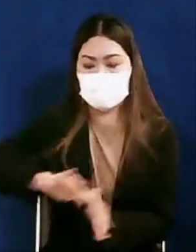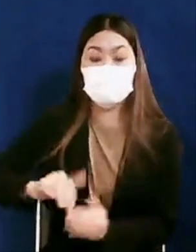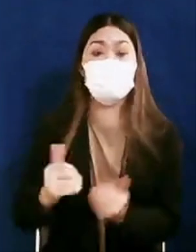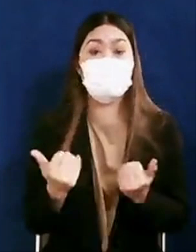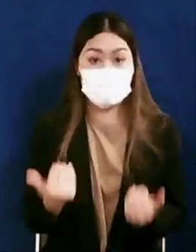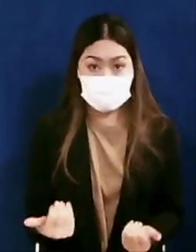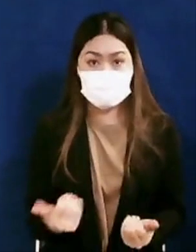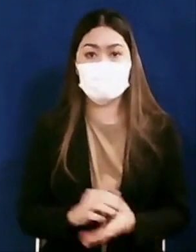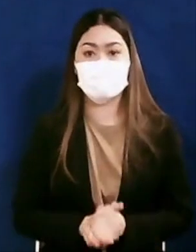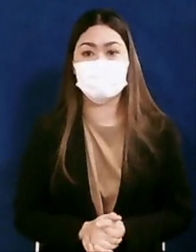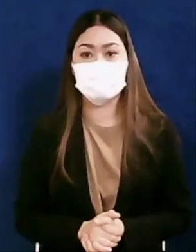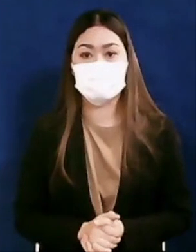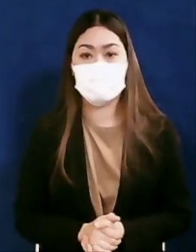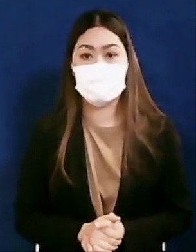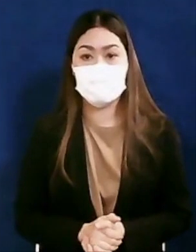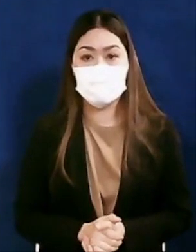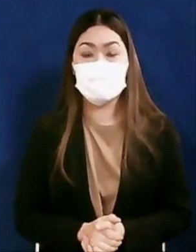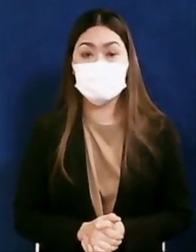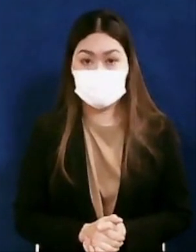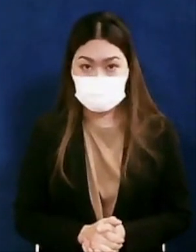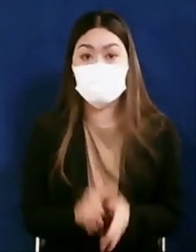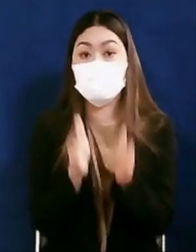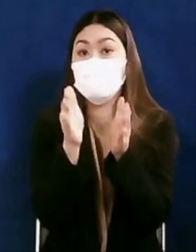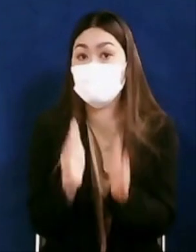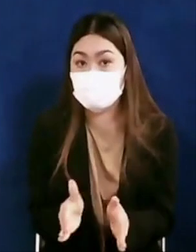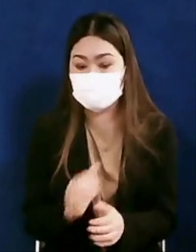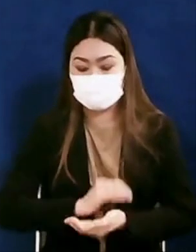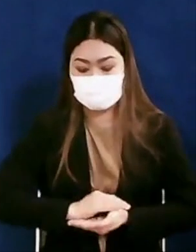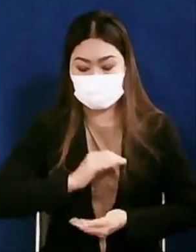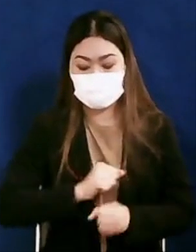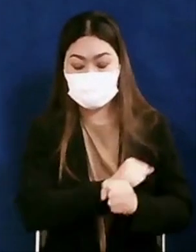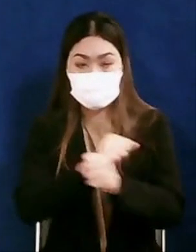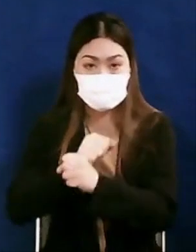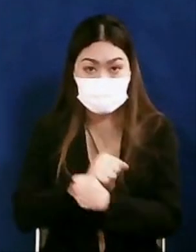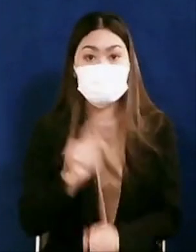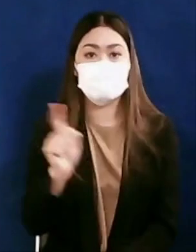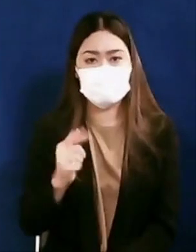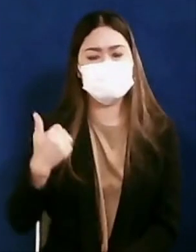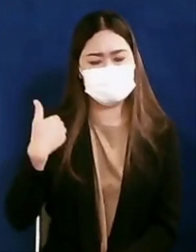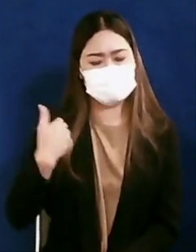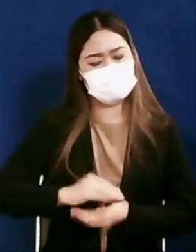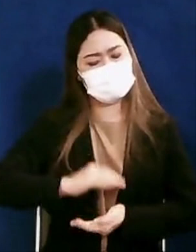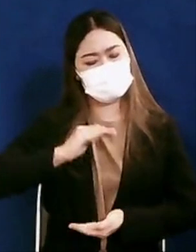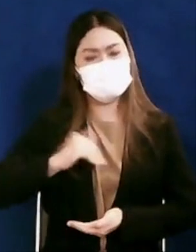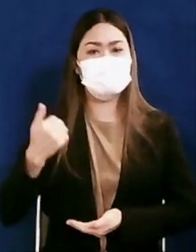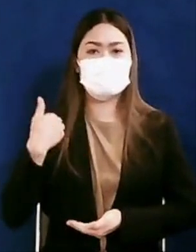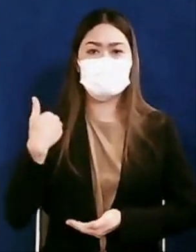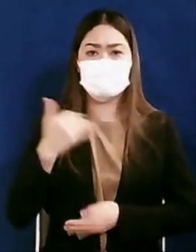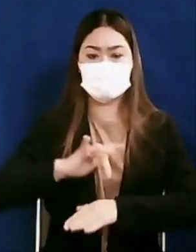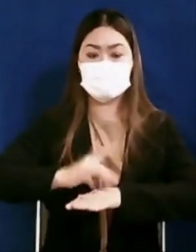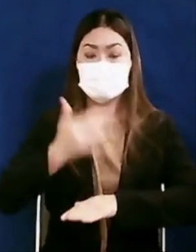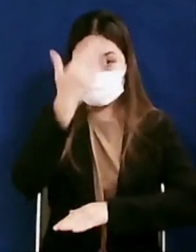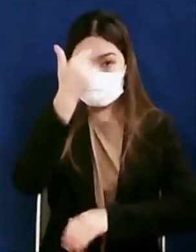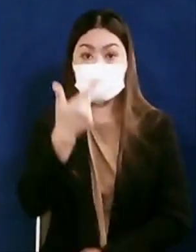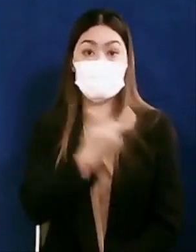างนี้ครับคนที่มีภูมิคุ้มกันส่วนหนึ่งก็จะมีภูมิคุ้มกันเกิดขึ้นเนื่องจากการ